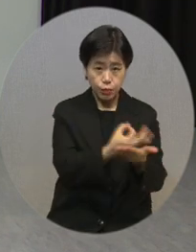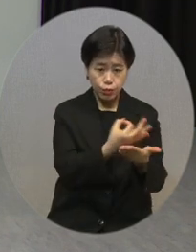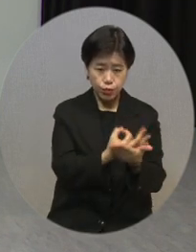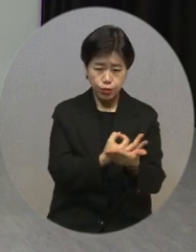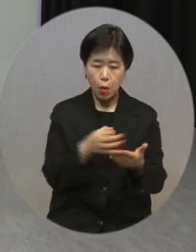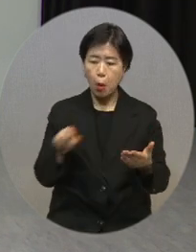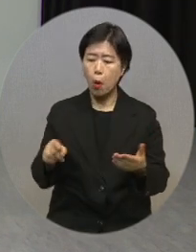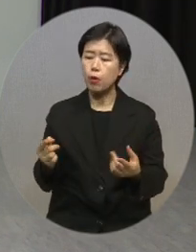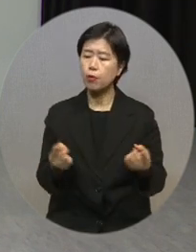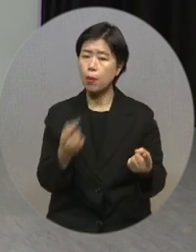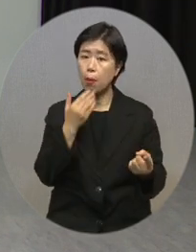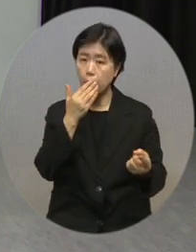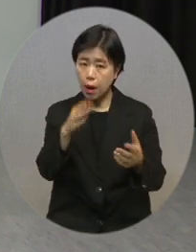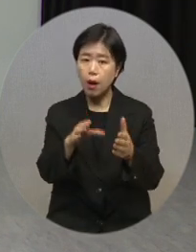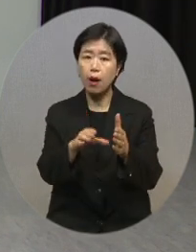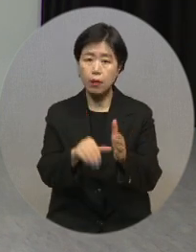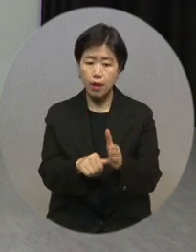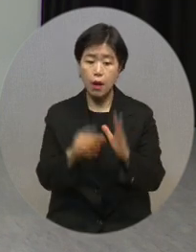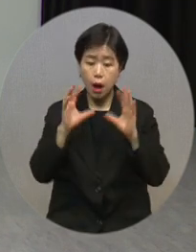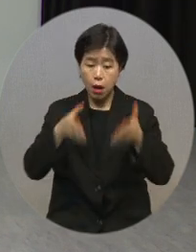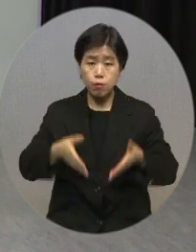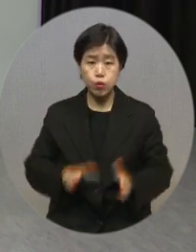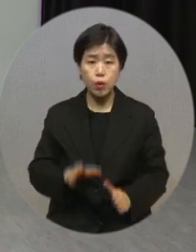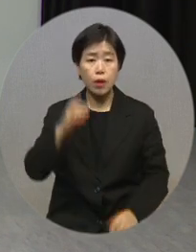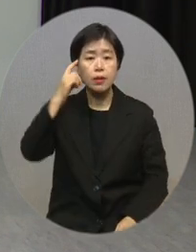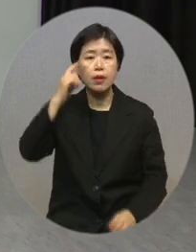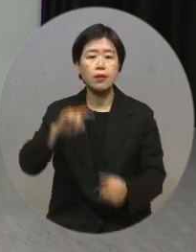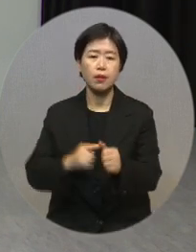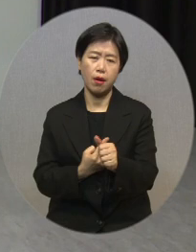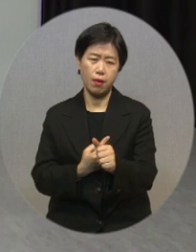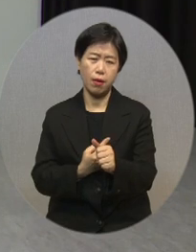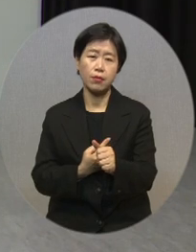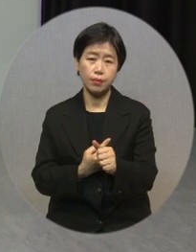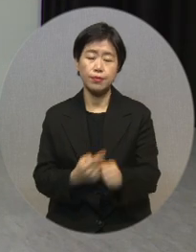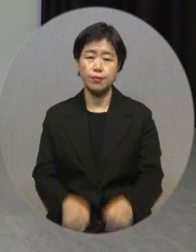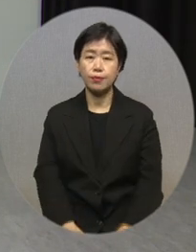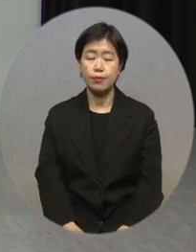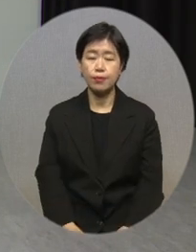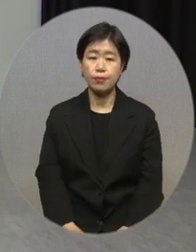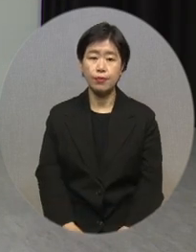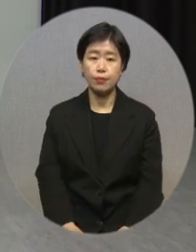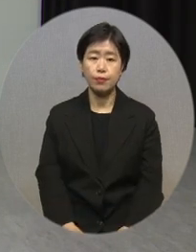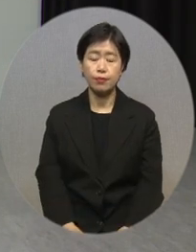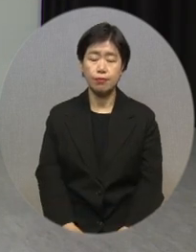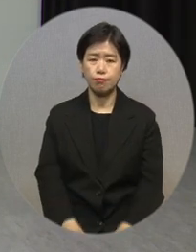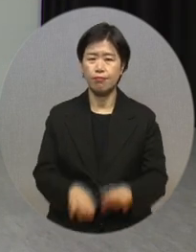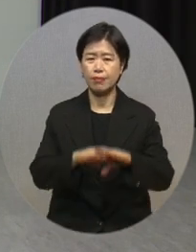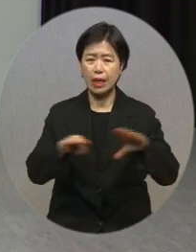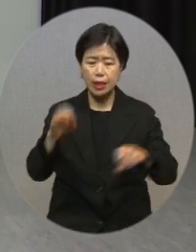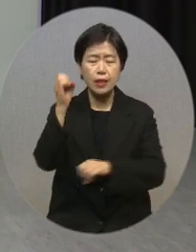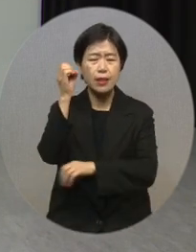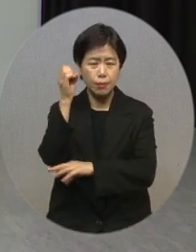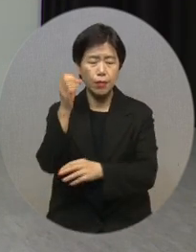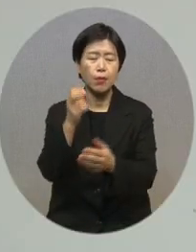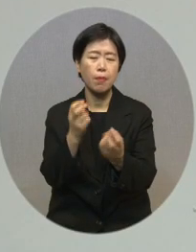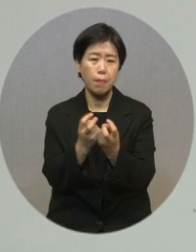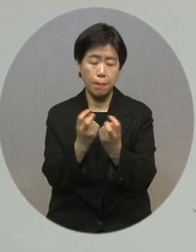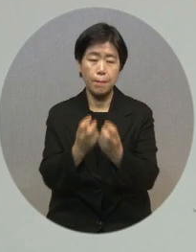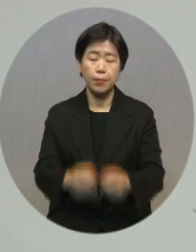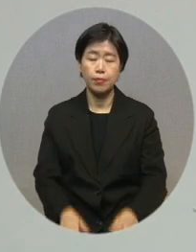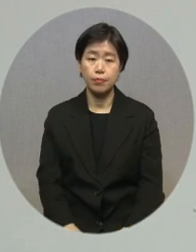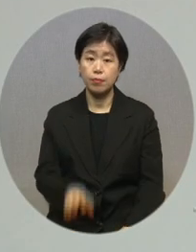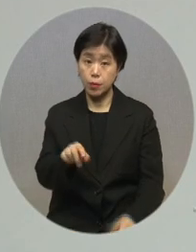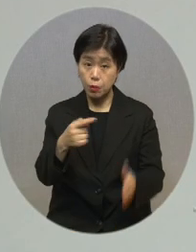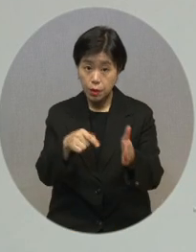저출산 문제도 해결되고 그다음에 그 지금 그 여성의 경력 단절 문제도 해결될 수 있다라고 저희들은 보고 있습니다.